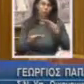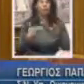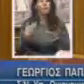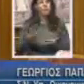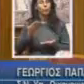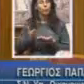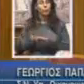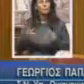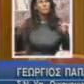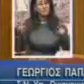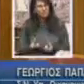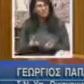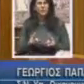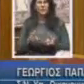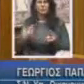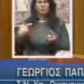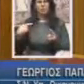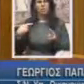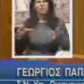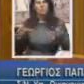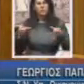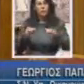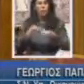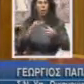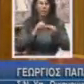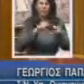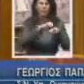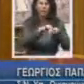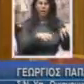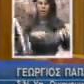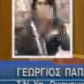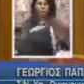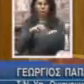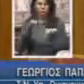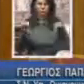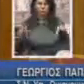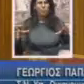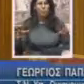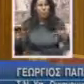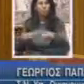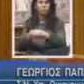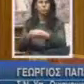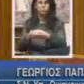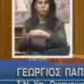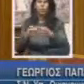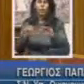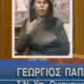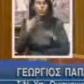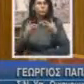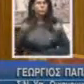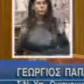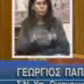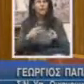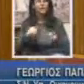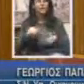δραστικές περιορισμές συγχωνεύσεις και καταργήσεις οργανισμών. Ήδη από το 2010 θα υπάρξει περιορισμός της